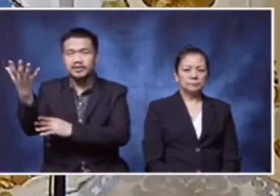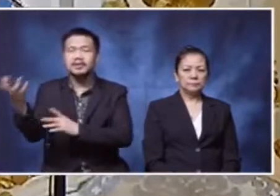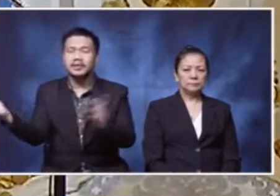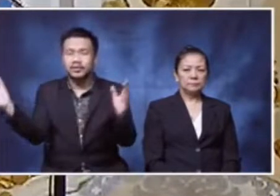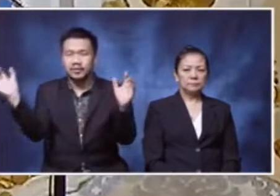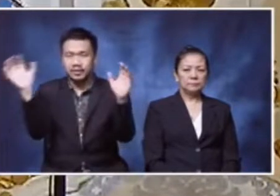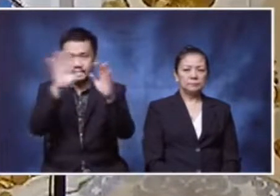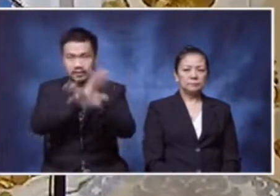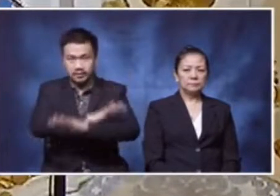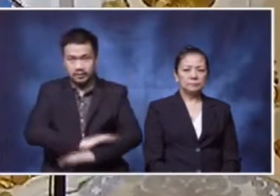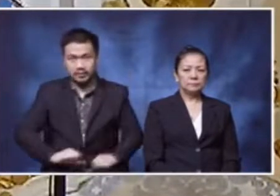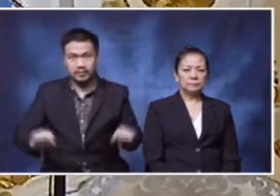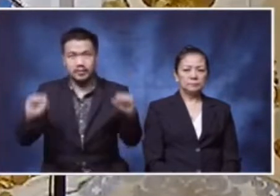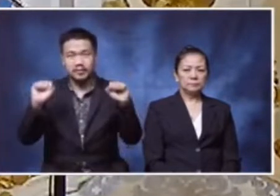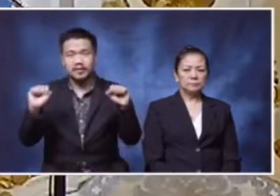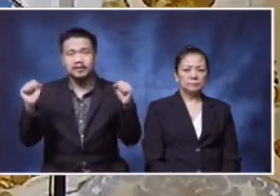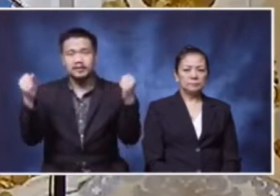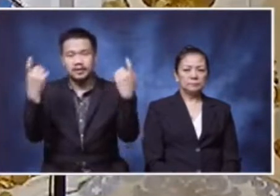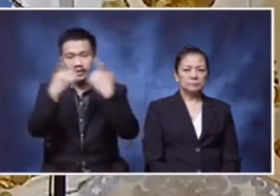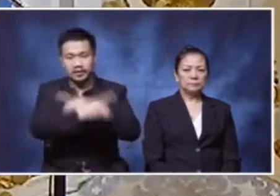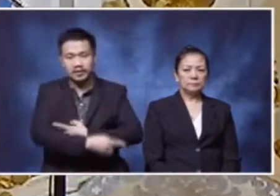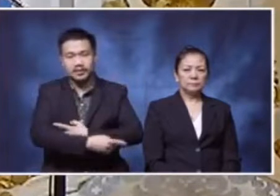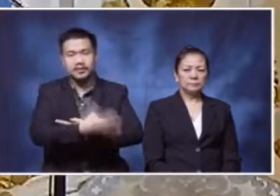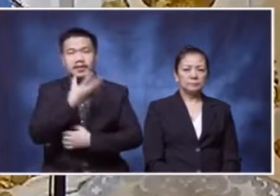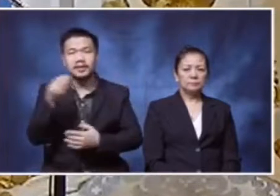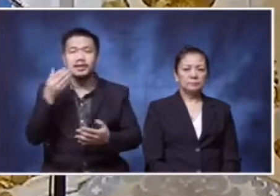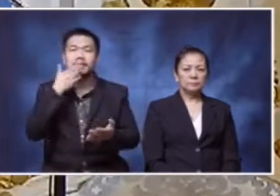kamatayan. Ngayong